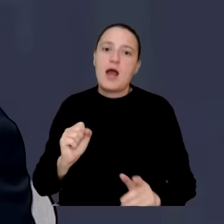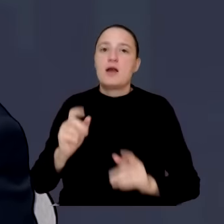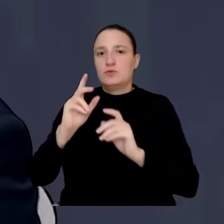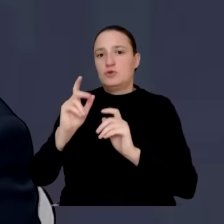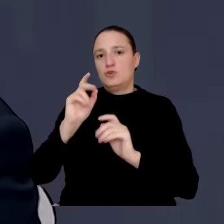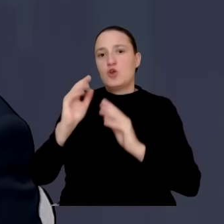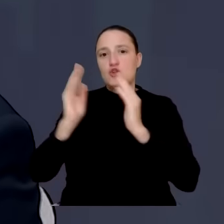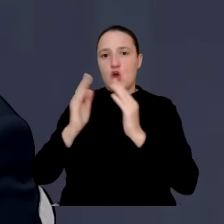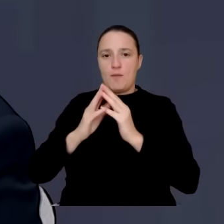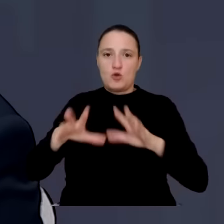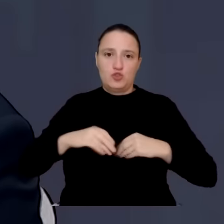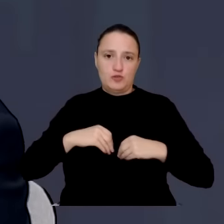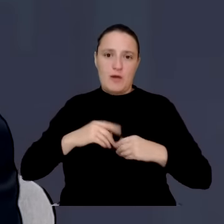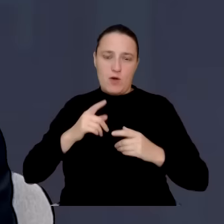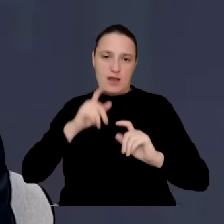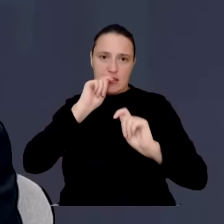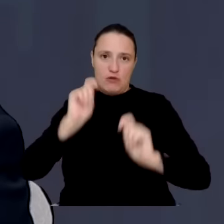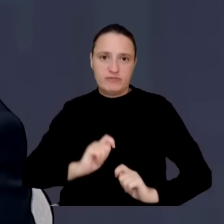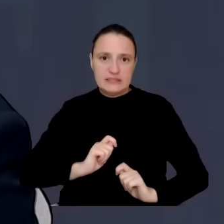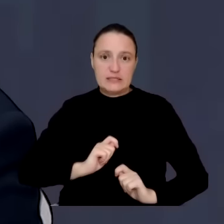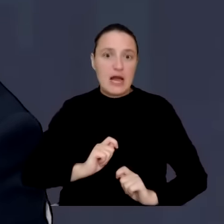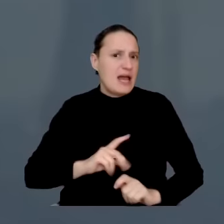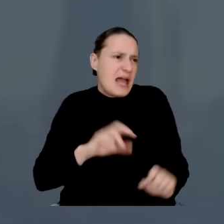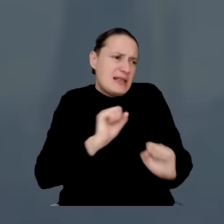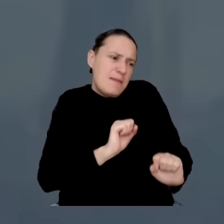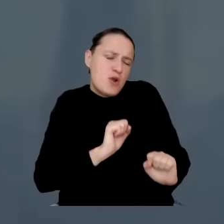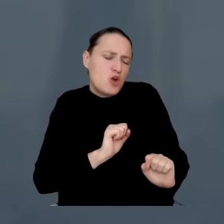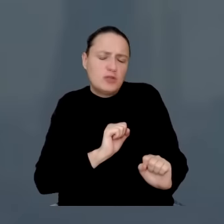dom ja pamiętam pamiętam i tu nie broni